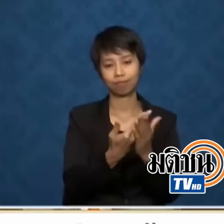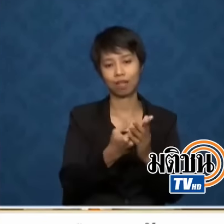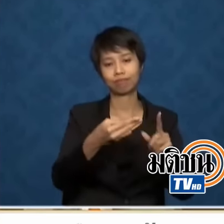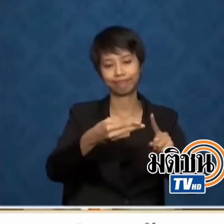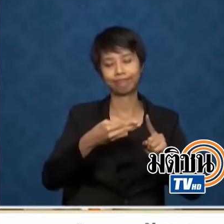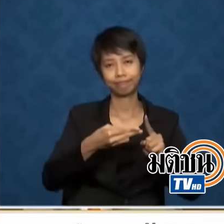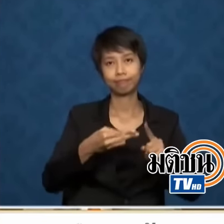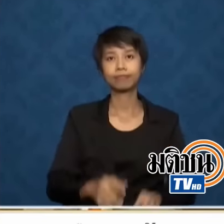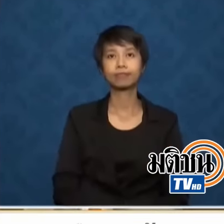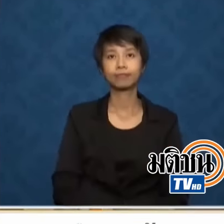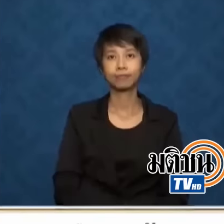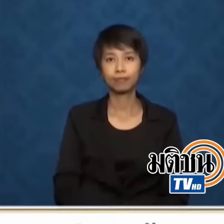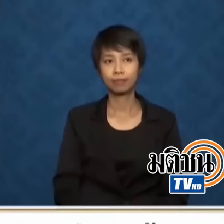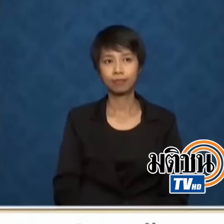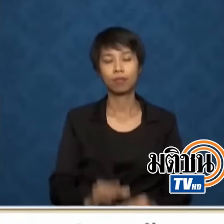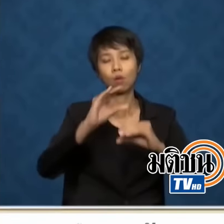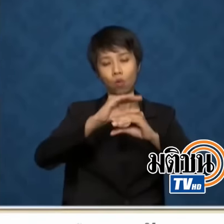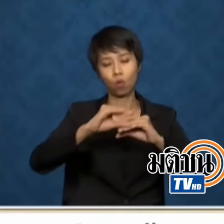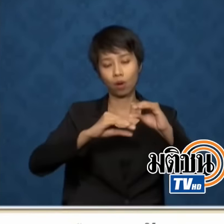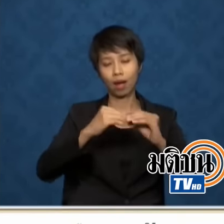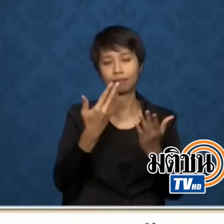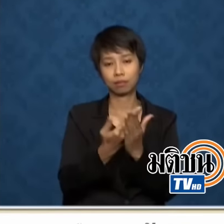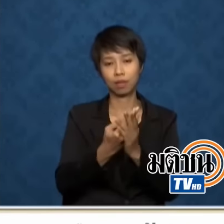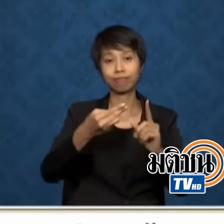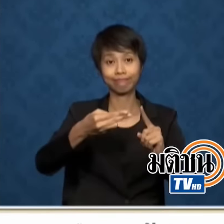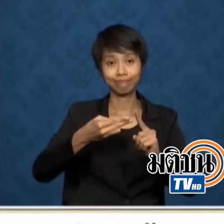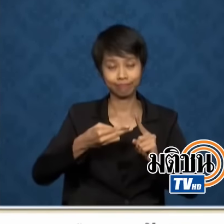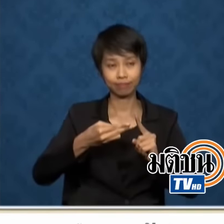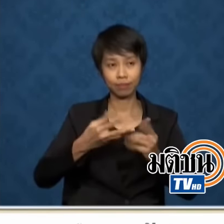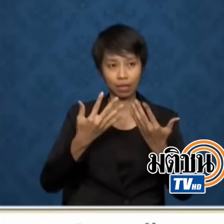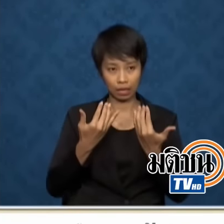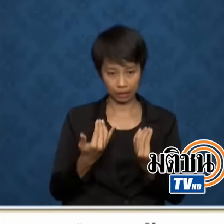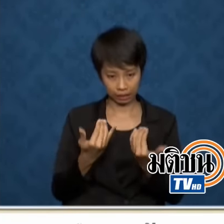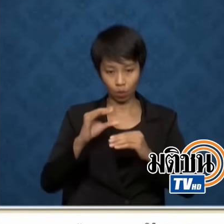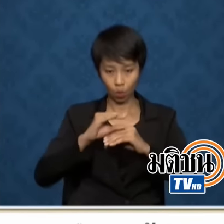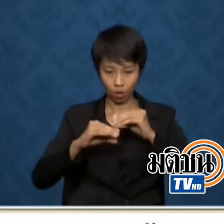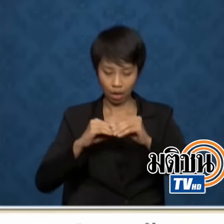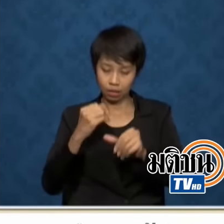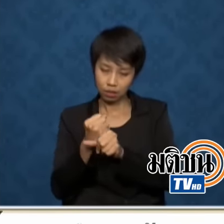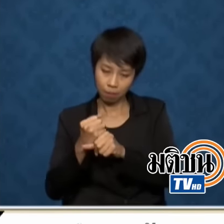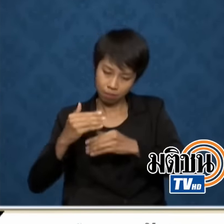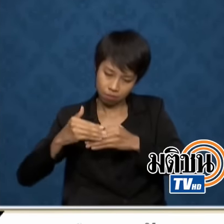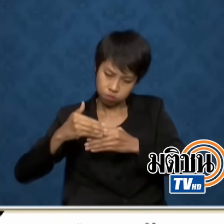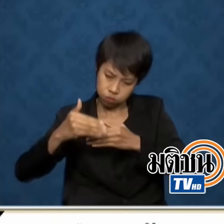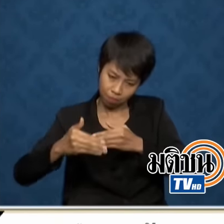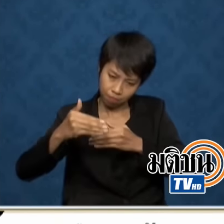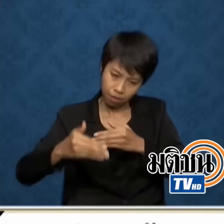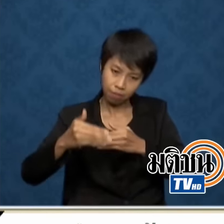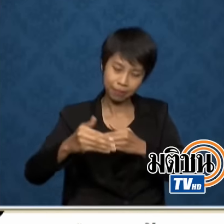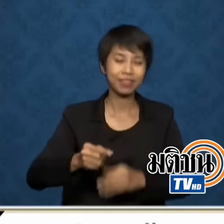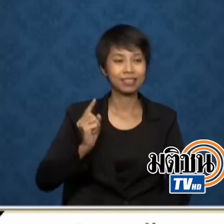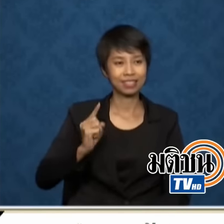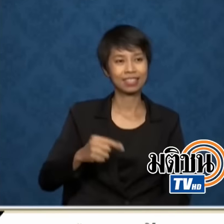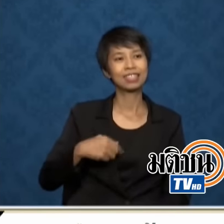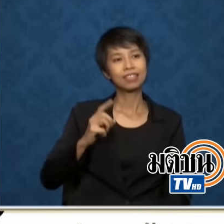วอลเล็ตค่ะโครงการดิจิทัลวอลเล็ตค่ะล่าสุดมีความคืบหน้ามานะคะตอนแรกดิฉันคิดว่าในเวทีการอภิ